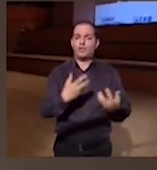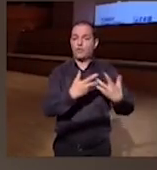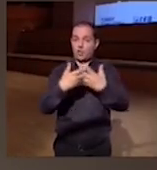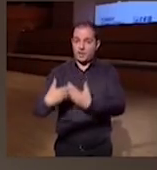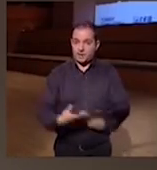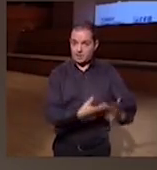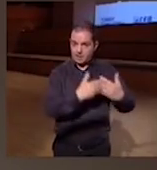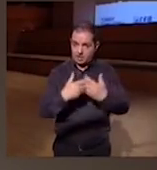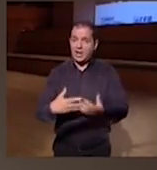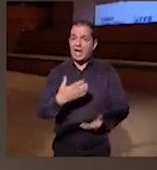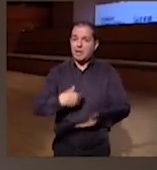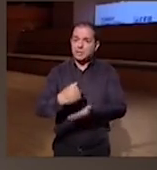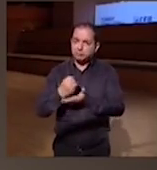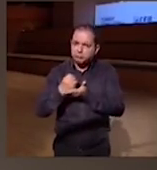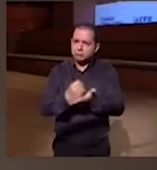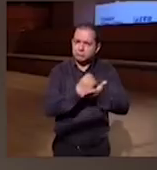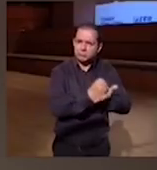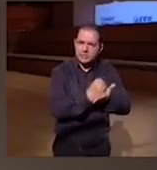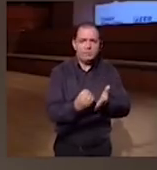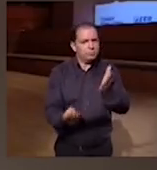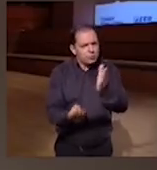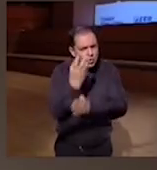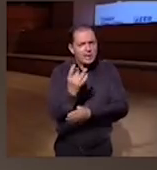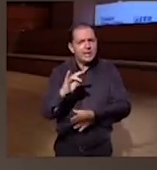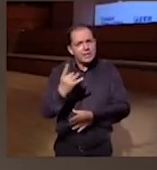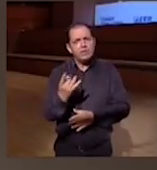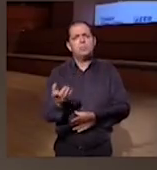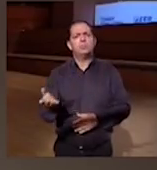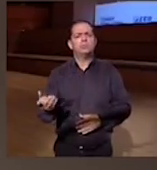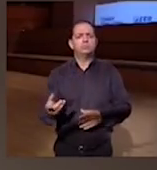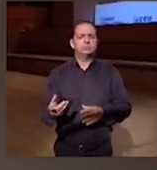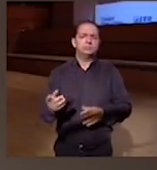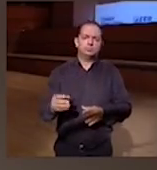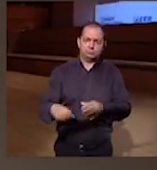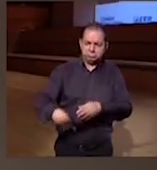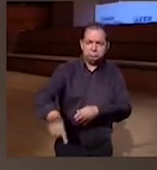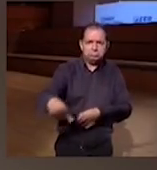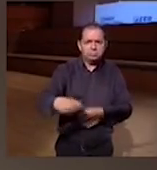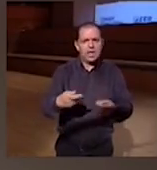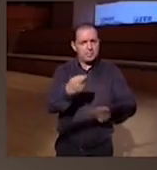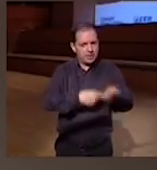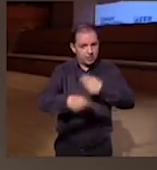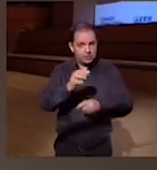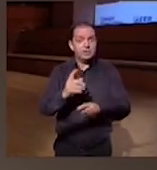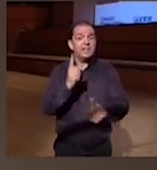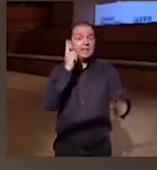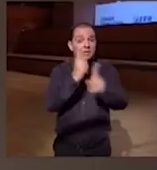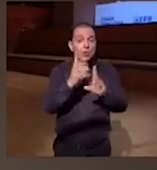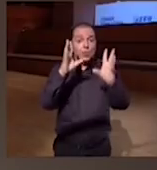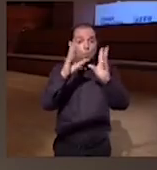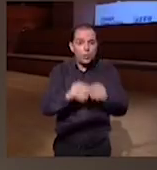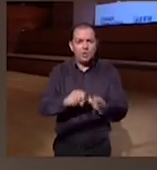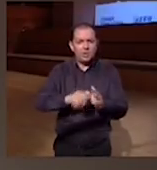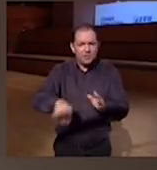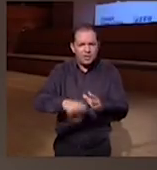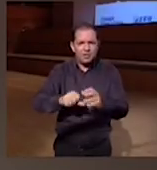οποίου χρηματοδοτούμε νέες ή υφιστάμενες επιχειρήσεις που θα ειδικευτούν στην αξιοποίηση των αποβλήτων,